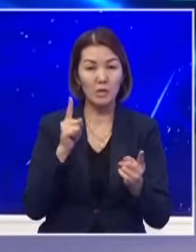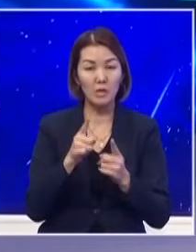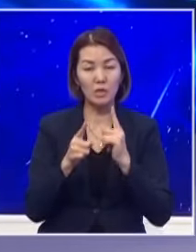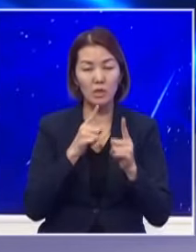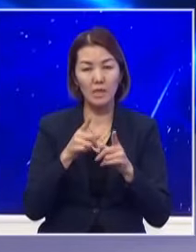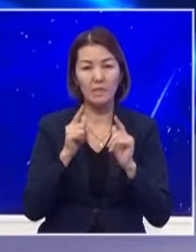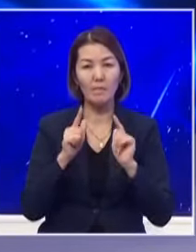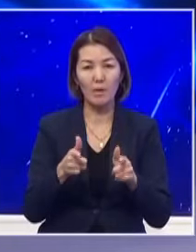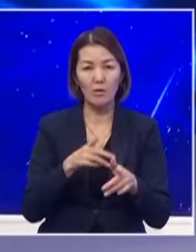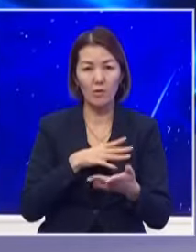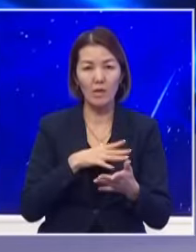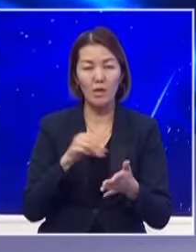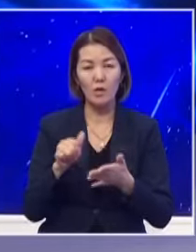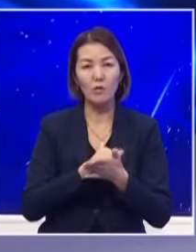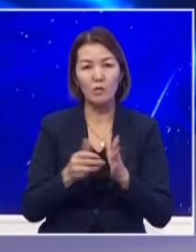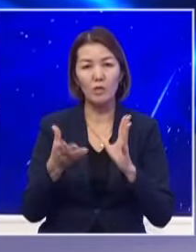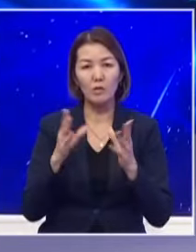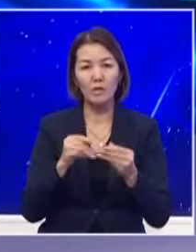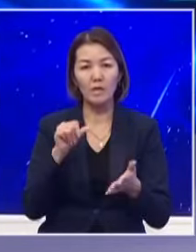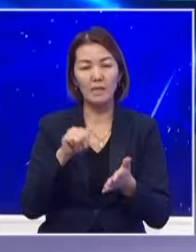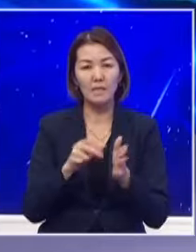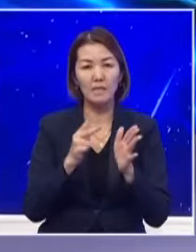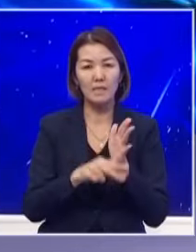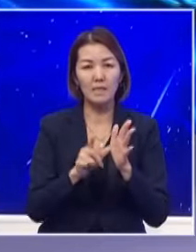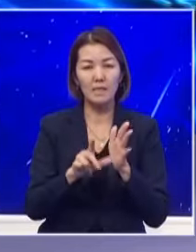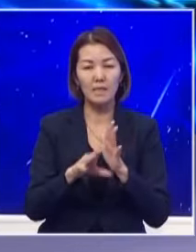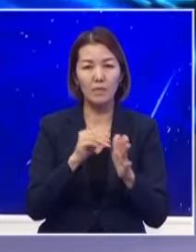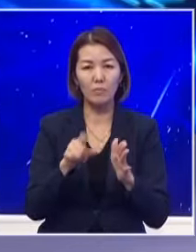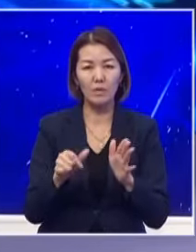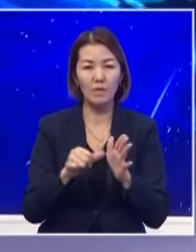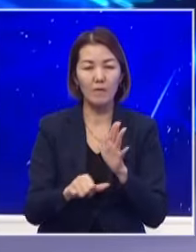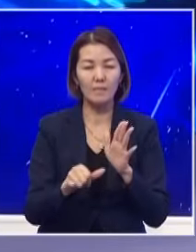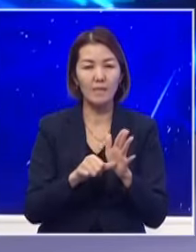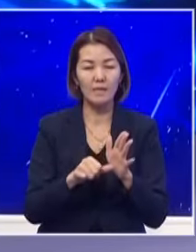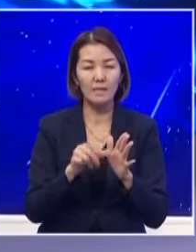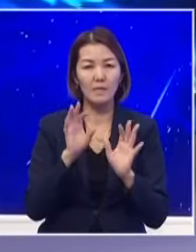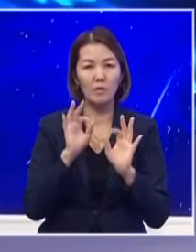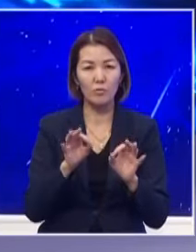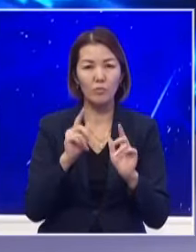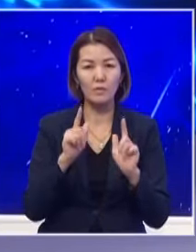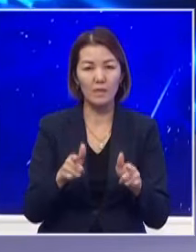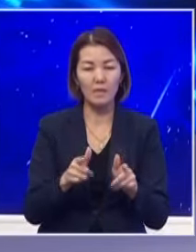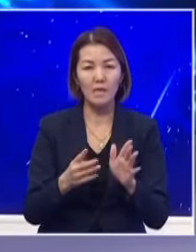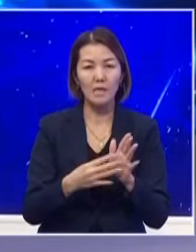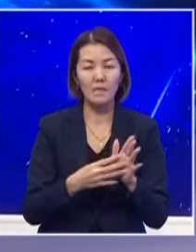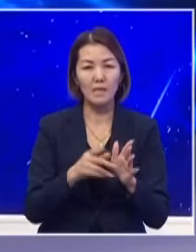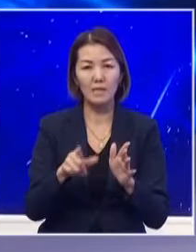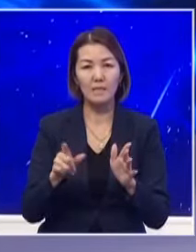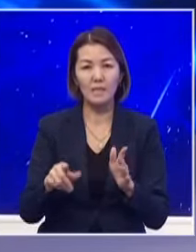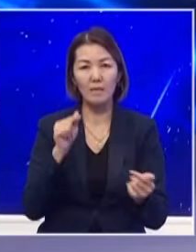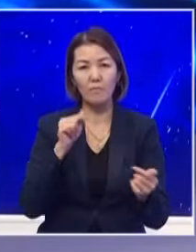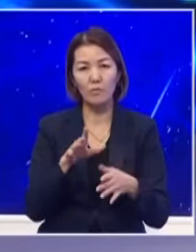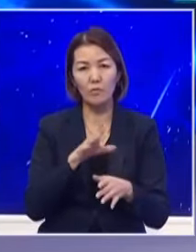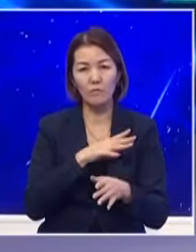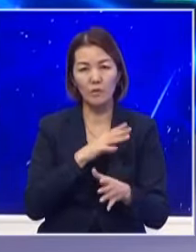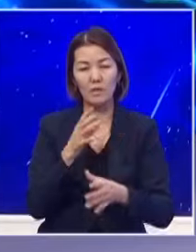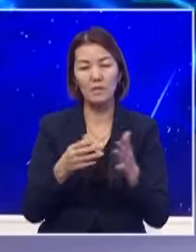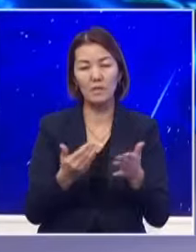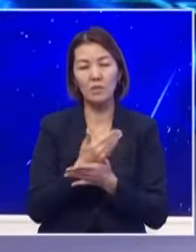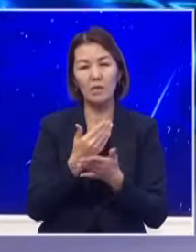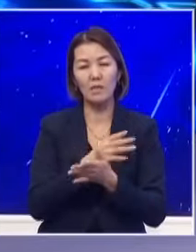оқылымда мақұлдады. Құжаттың тұжырымдамасына қатысқан 80 депутаттың 66-сы қолдаса, 8-і халық қалаулысы қарсы шықты. Кезек